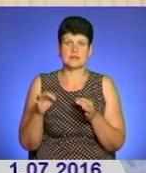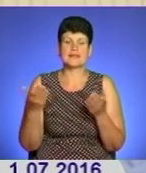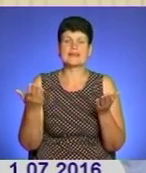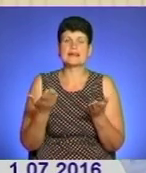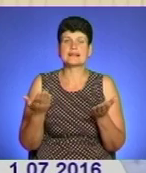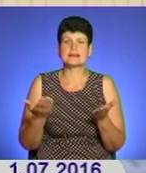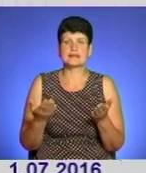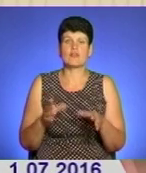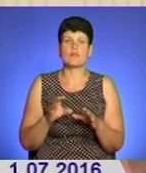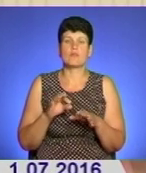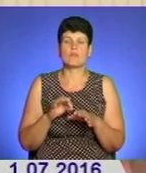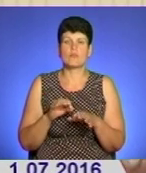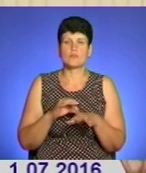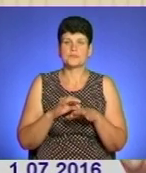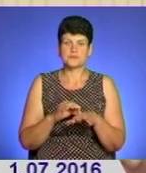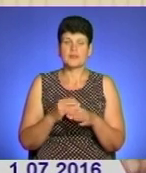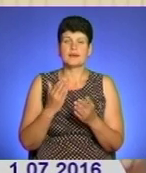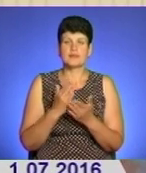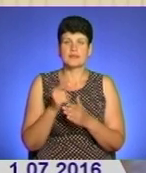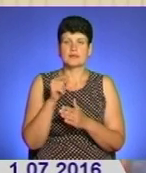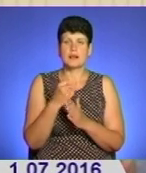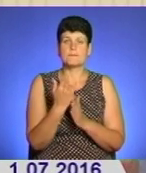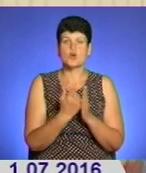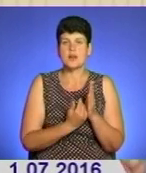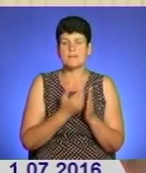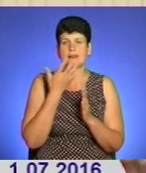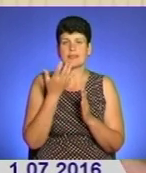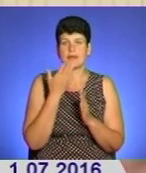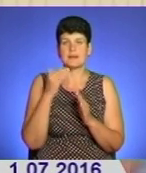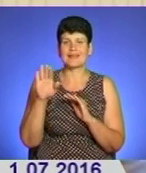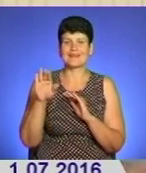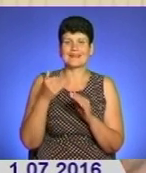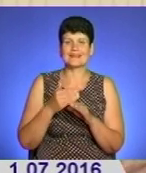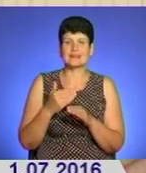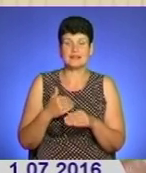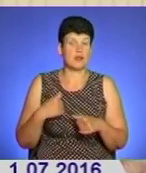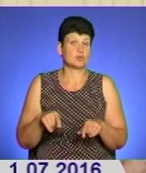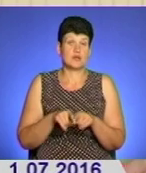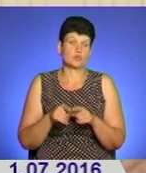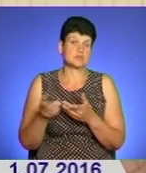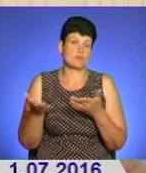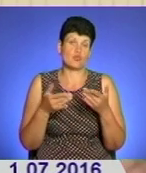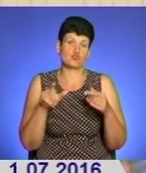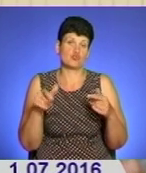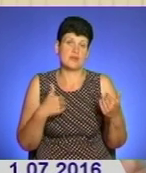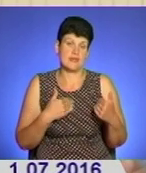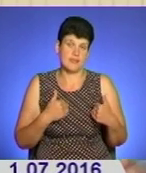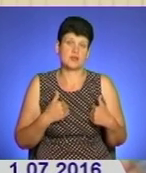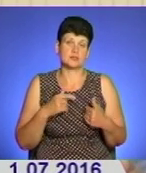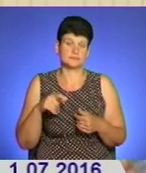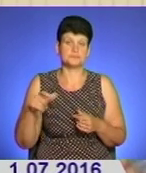які впроваджуються. Є така програма «Теплі кредити». Це аналогічно, я запрошую людей, наших